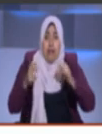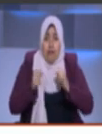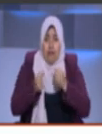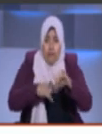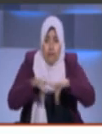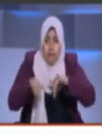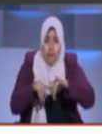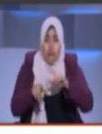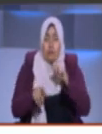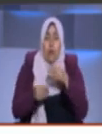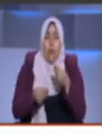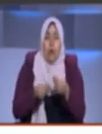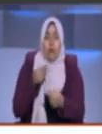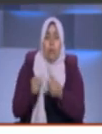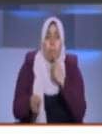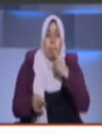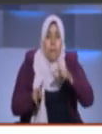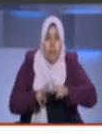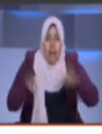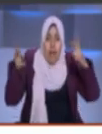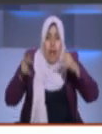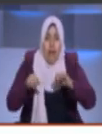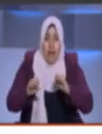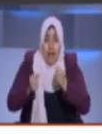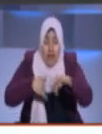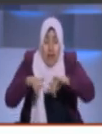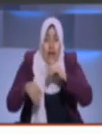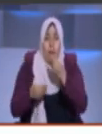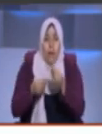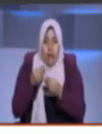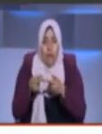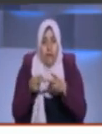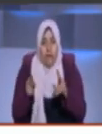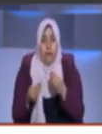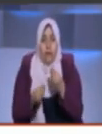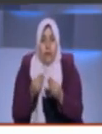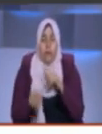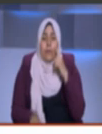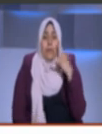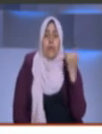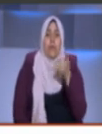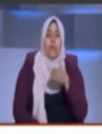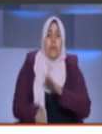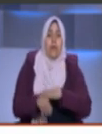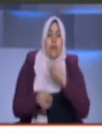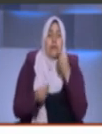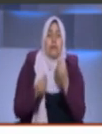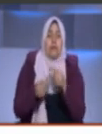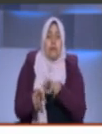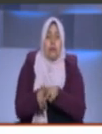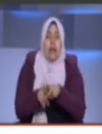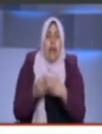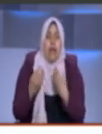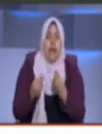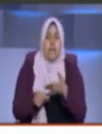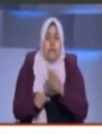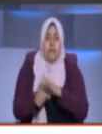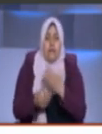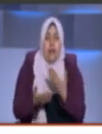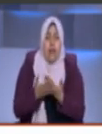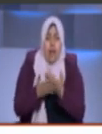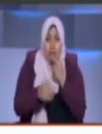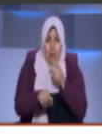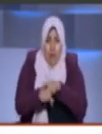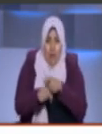العام المفروضة لاحتواء الوباء أن يكون تدريجيا، محذرة من أن تخفيف القيود قبل الأوان